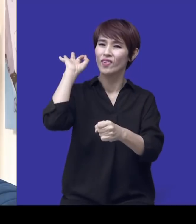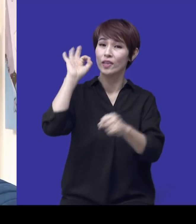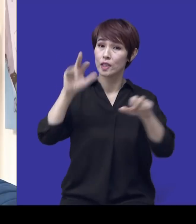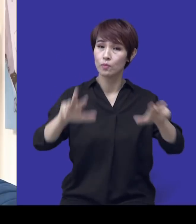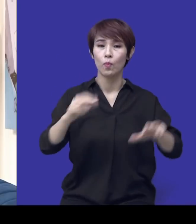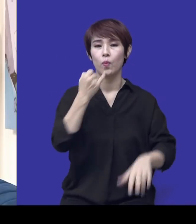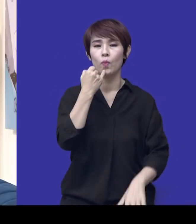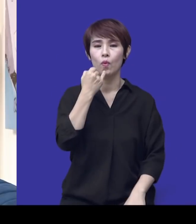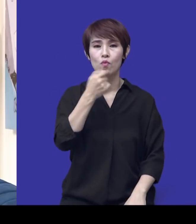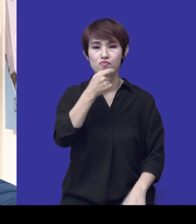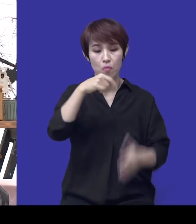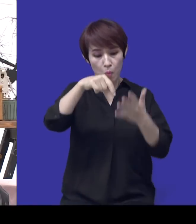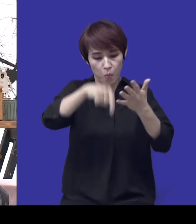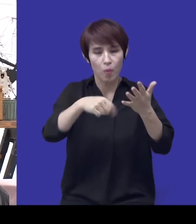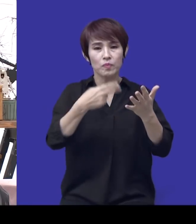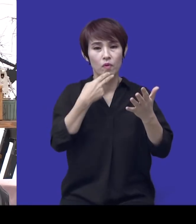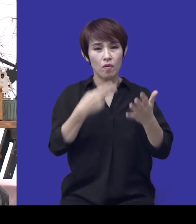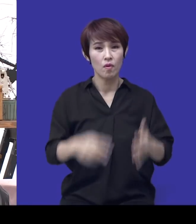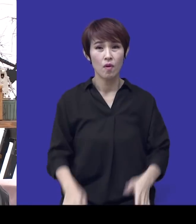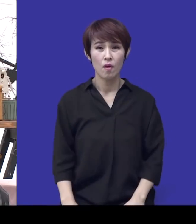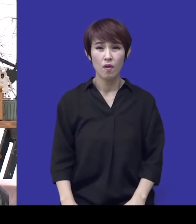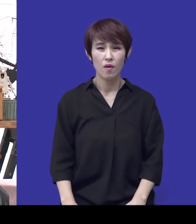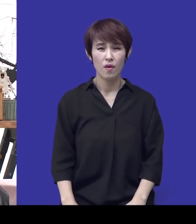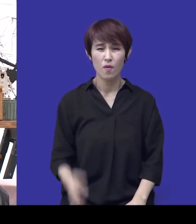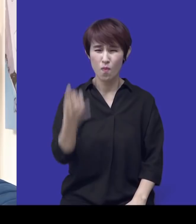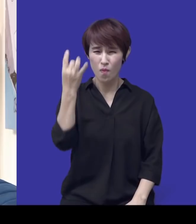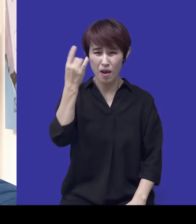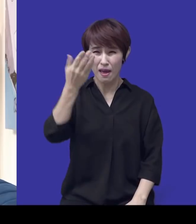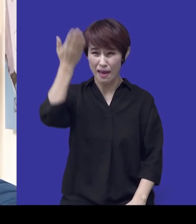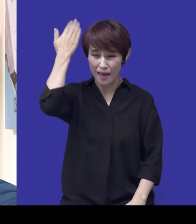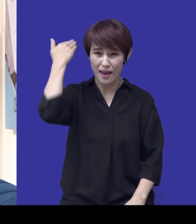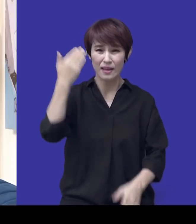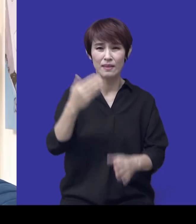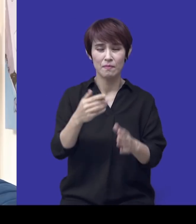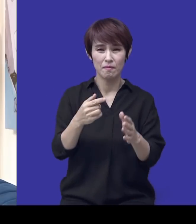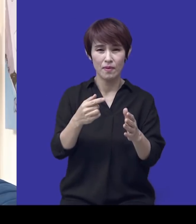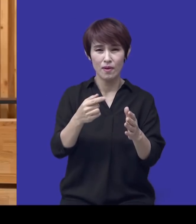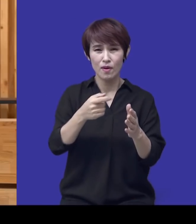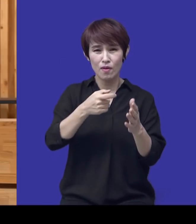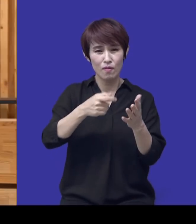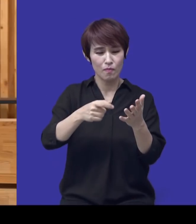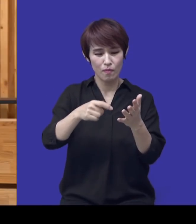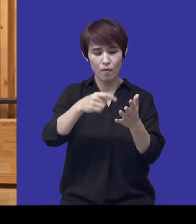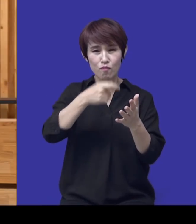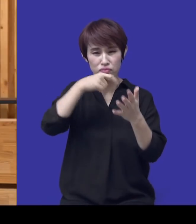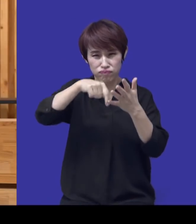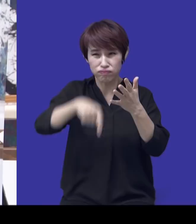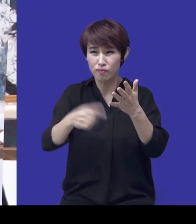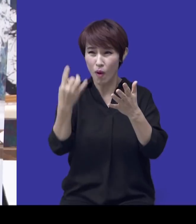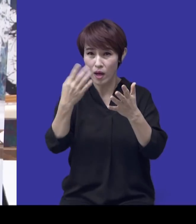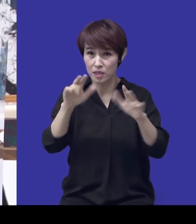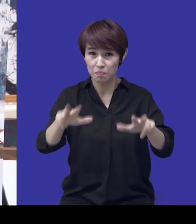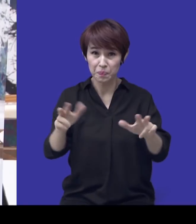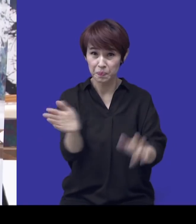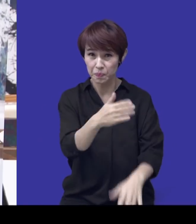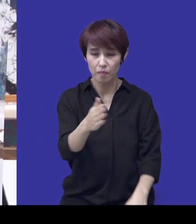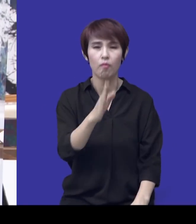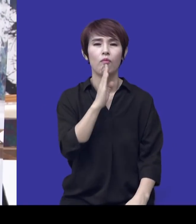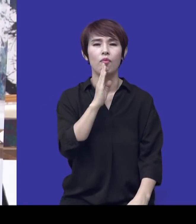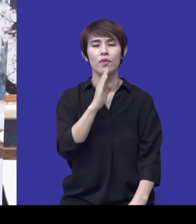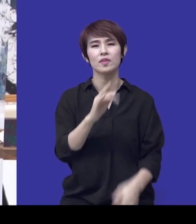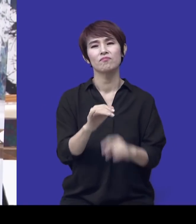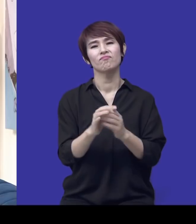안 나요? 아예 안 나요. 원래 같으면 지금도 막 나야 되는 거잖아요, 그죠? 막 지금 오히려 긴장하고. 핸드크림을 바르고. 오히려. 잘 됐네요. 네, 그래서